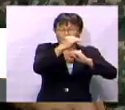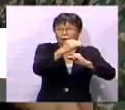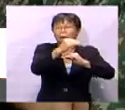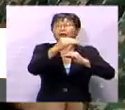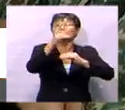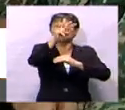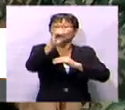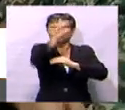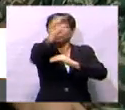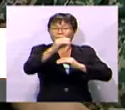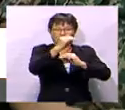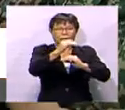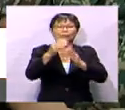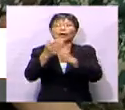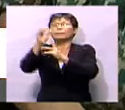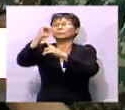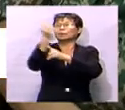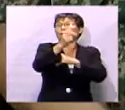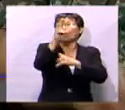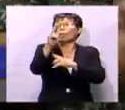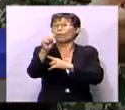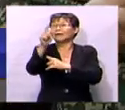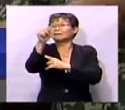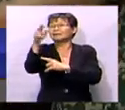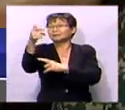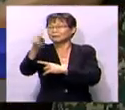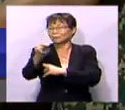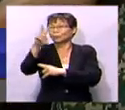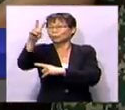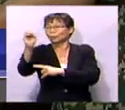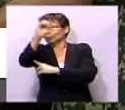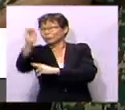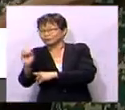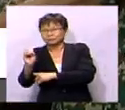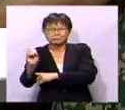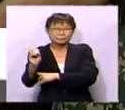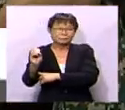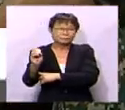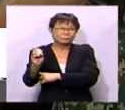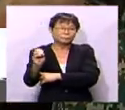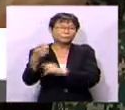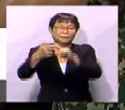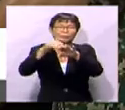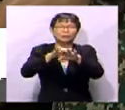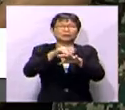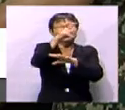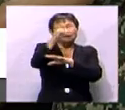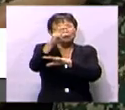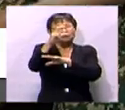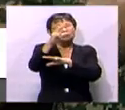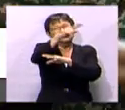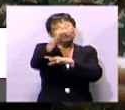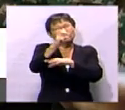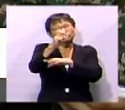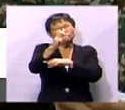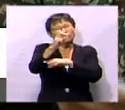melalui Persatuan Veteran Angkatan Tentera Negeri Sembilan. 20% daripada 300 lebih buah rumah. Dan